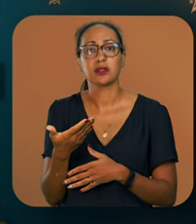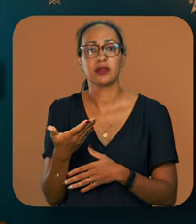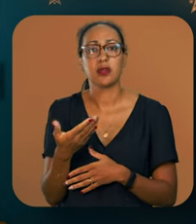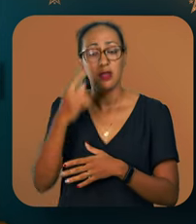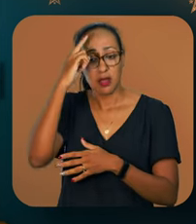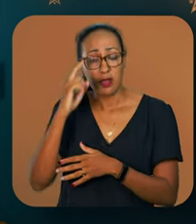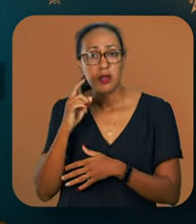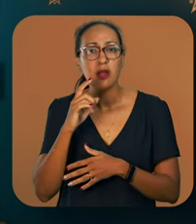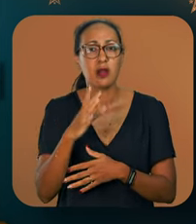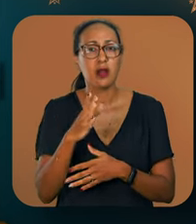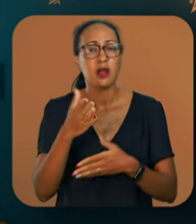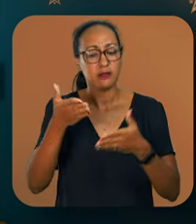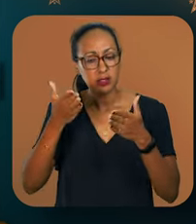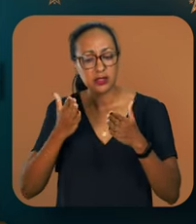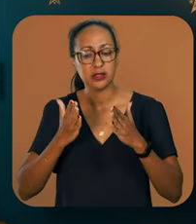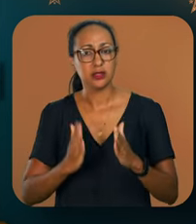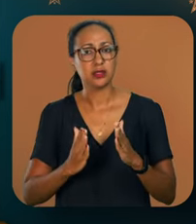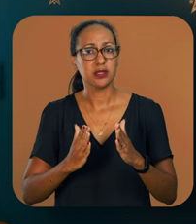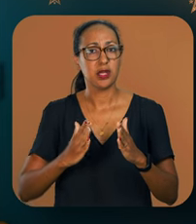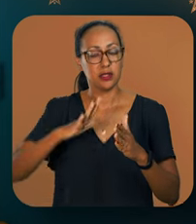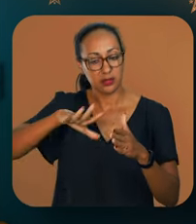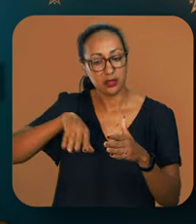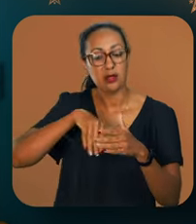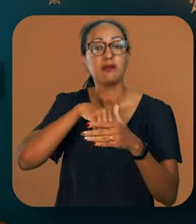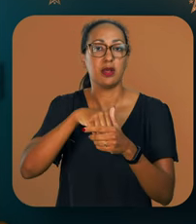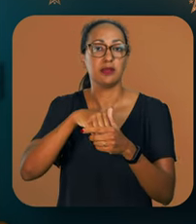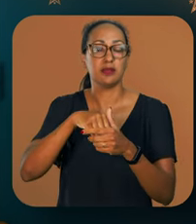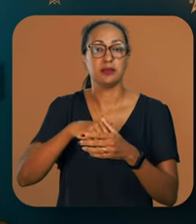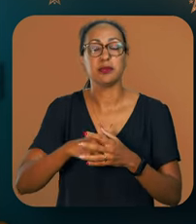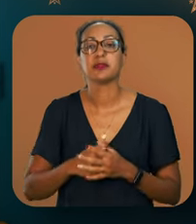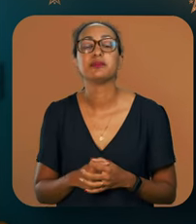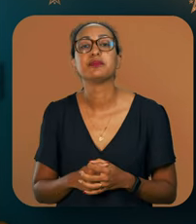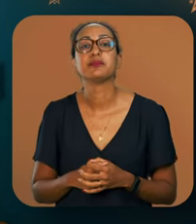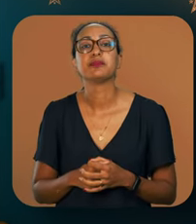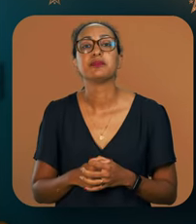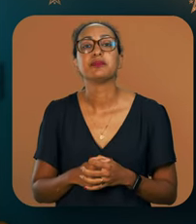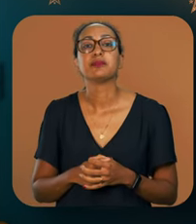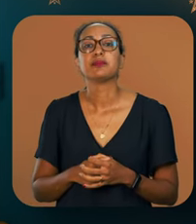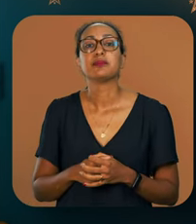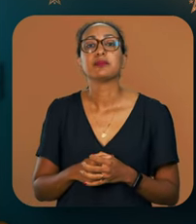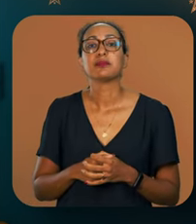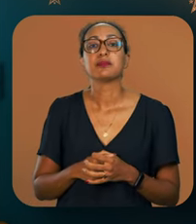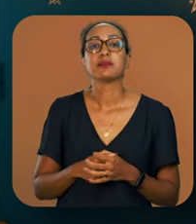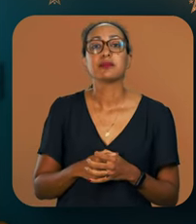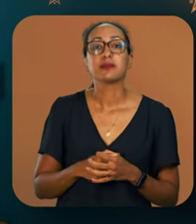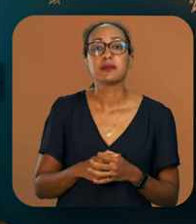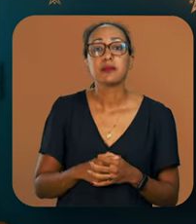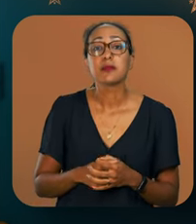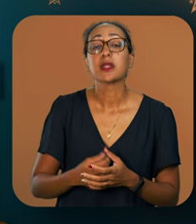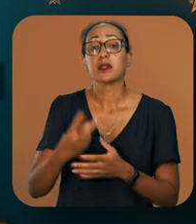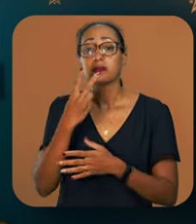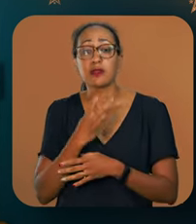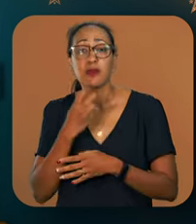voie dans les décisions qui affectent notre île je crois fermement en la force de la participation